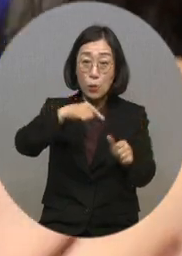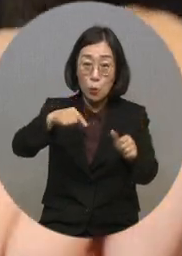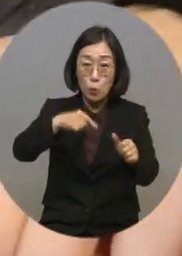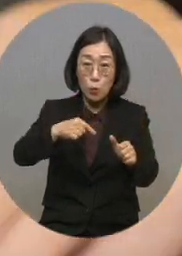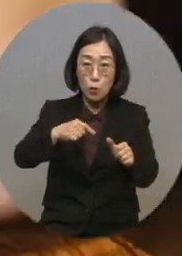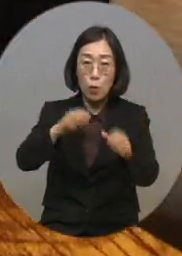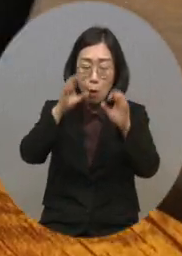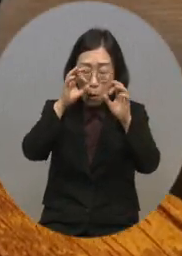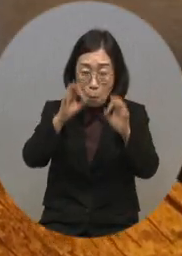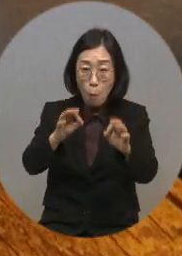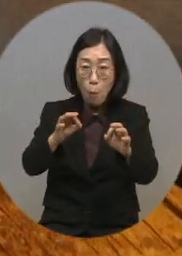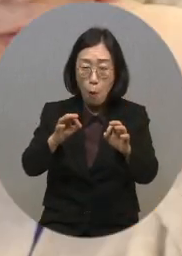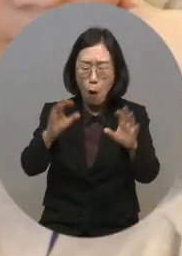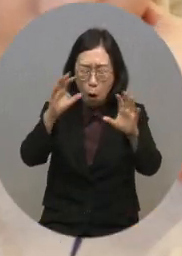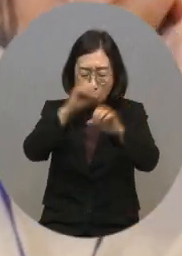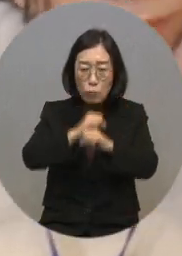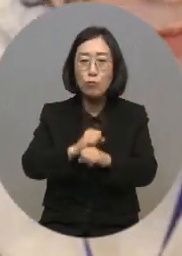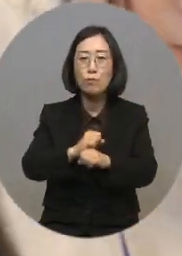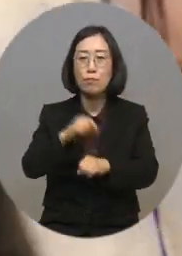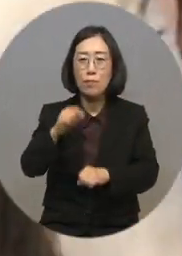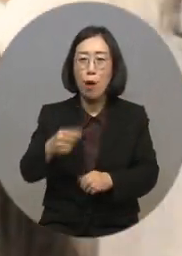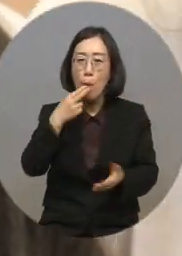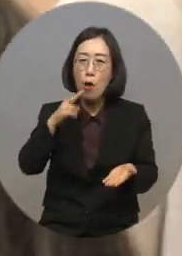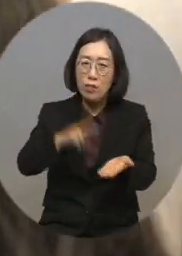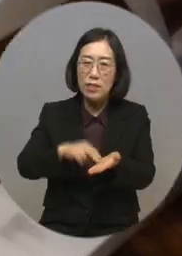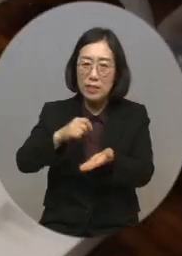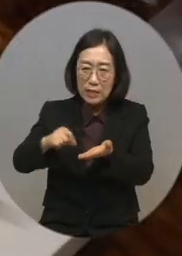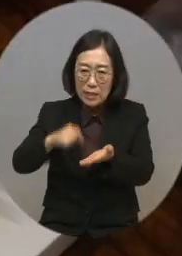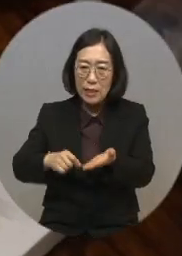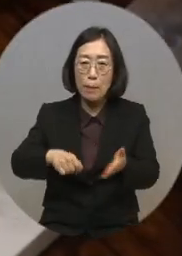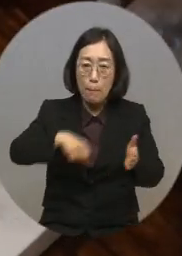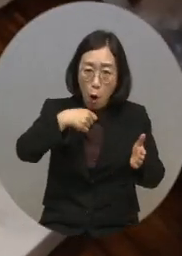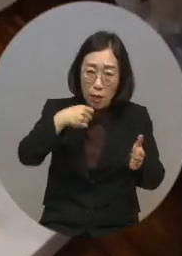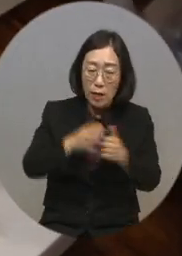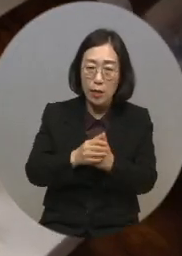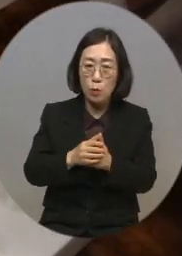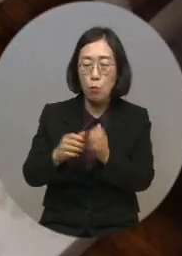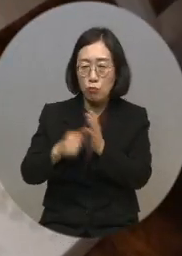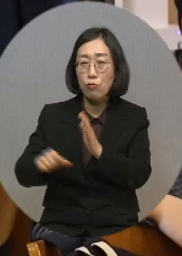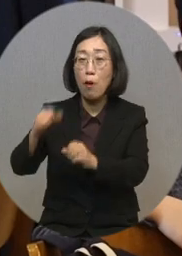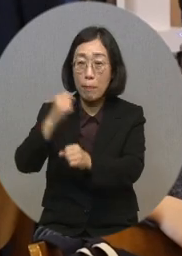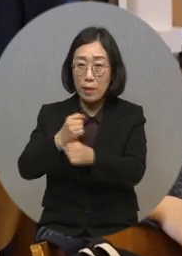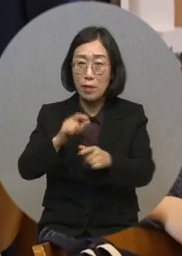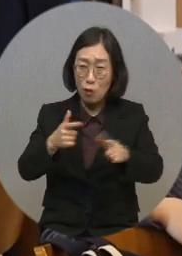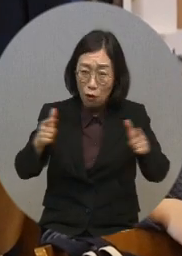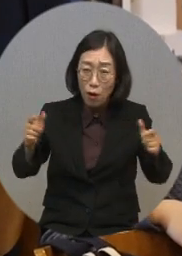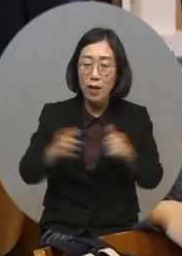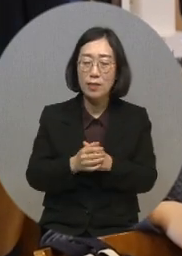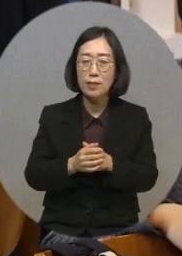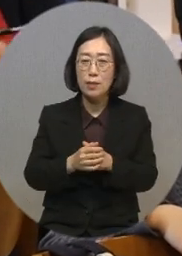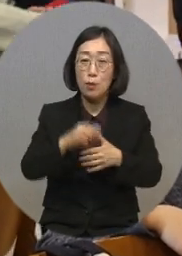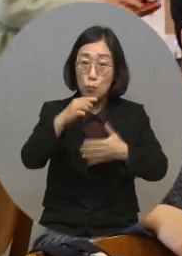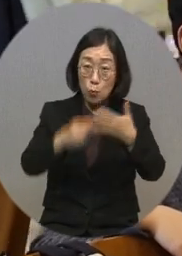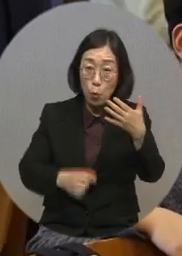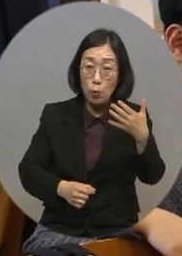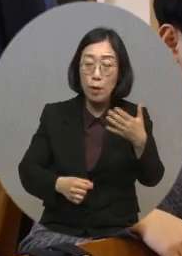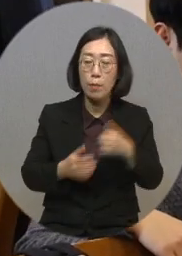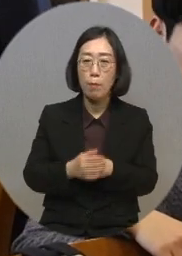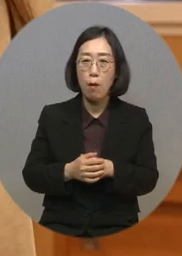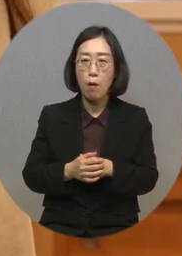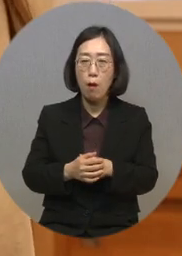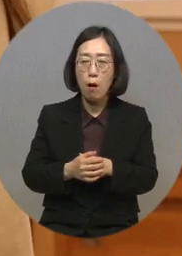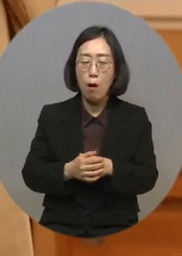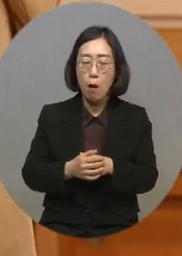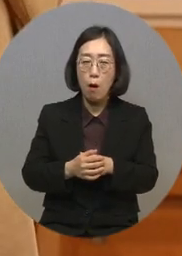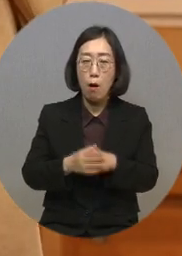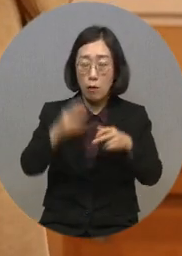시각장애인 식사체험, 어둠 속에서 편지쓰기, 점자 책갈피 만들기 등 다양한 프로그램을 통해 시각장애인의 일상을 공유하는